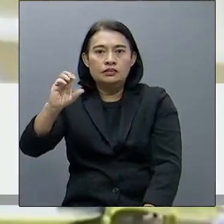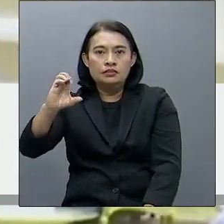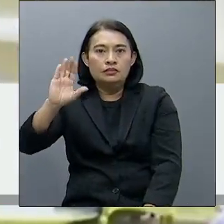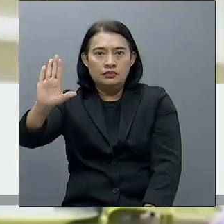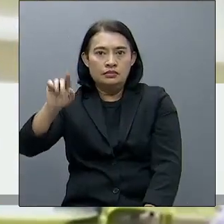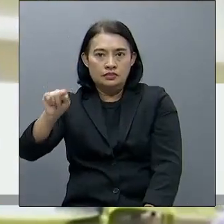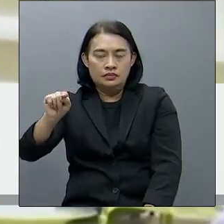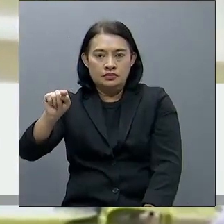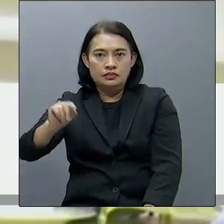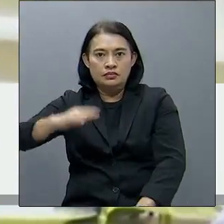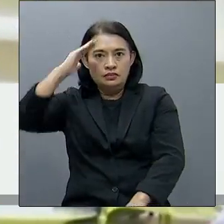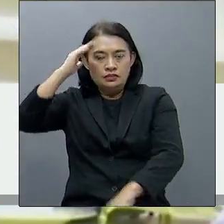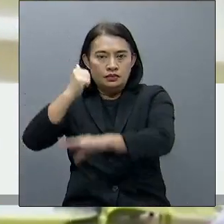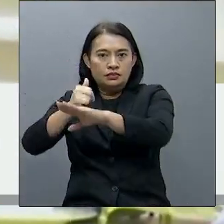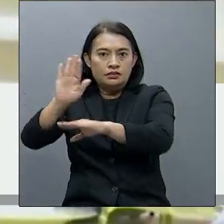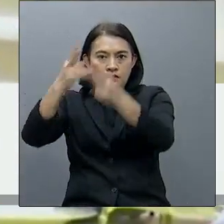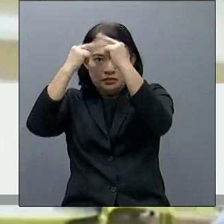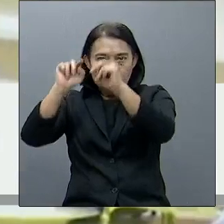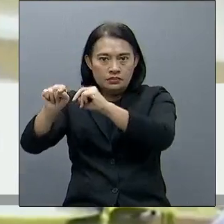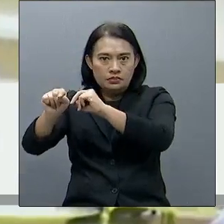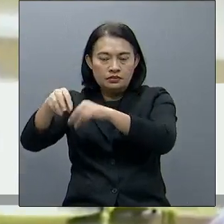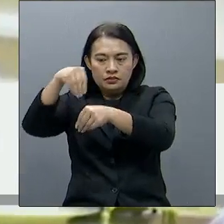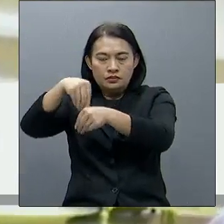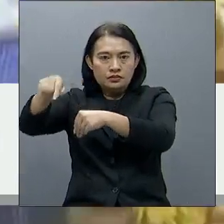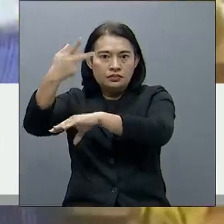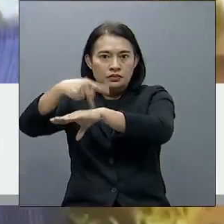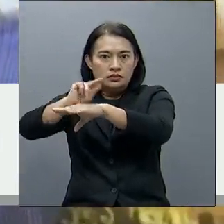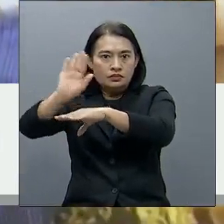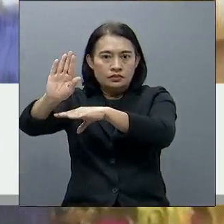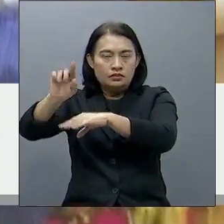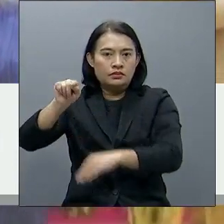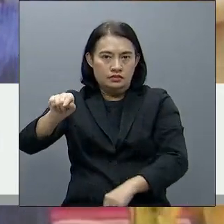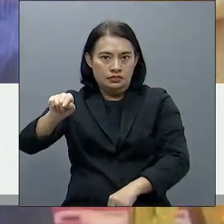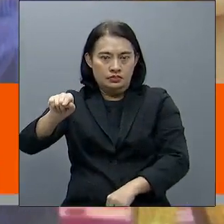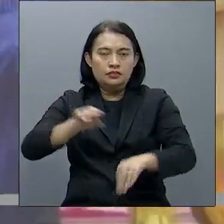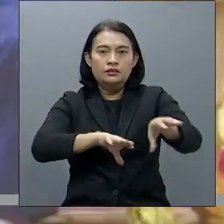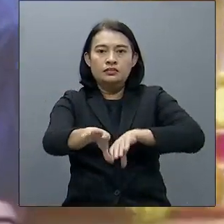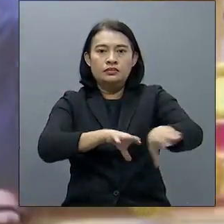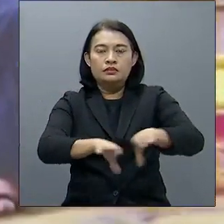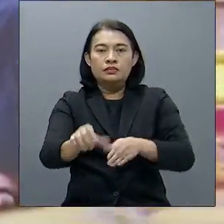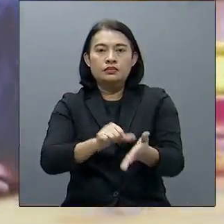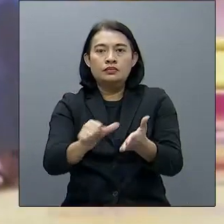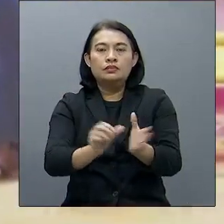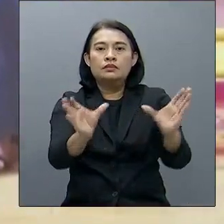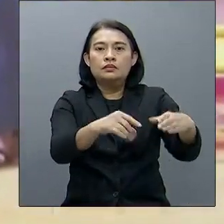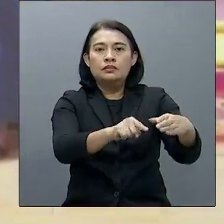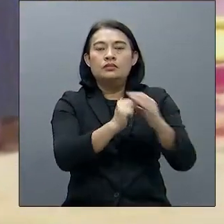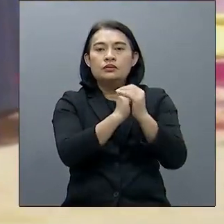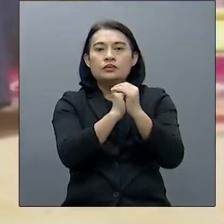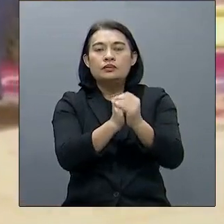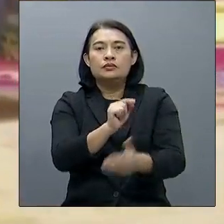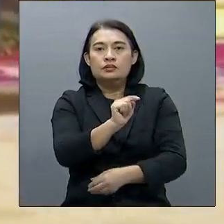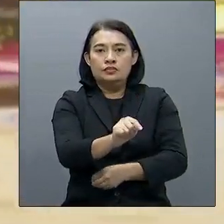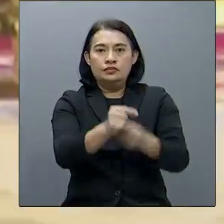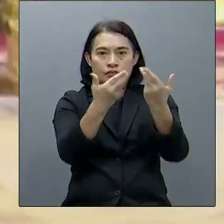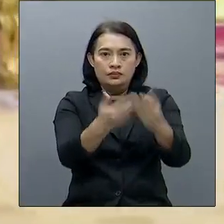พลเอกอาวุโสมีออนไลน์นายกรัฐมนตรีนั่งเป็นประธานสภาต้องจัดการกับกลุ่มทุนจีนสีเทาจน